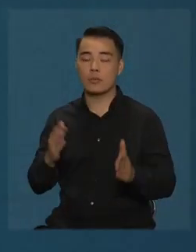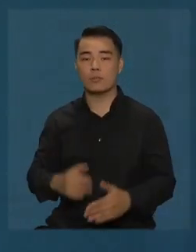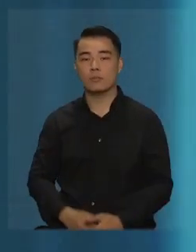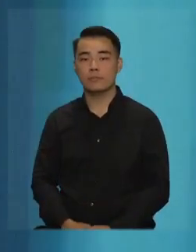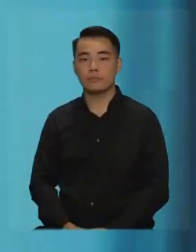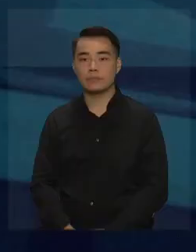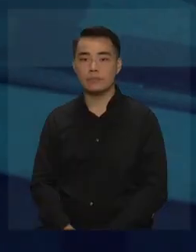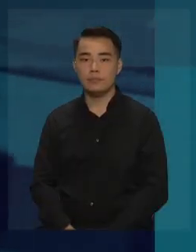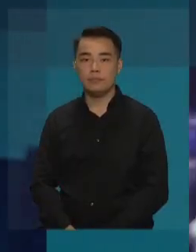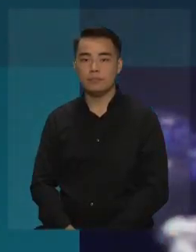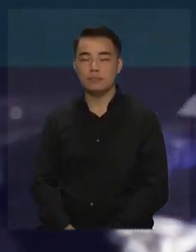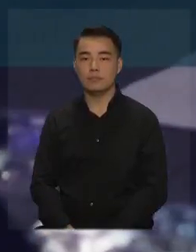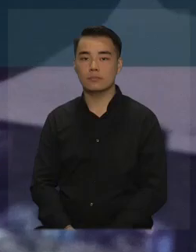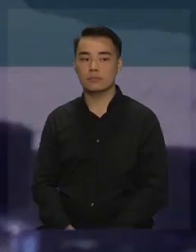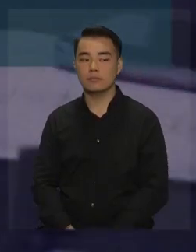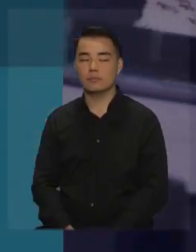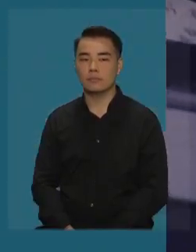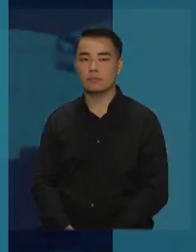қарай жалғастырамыз.